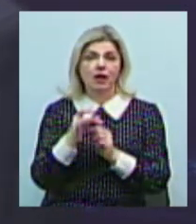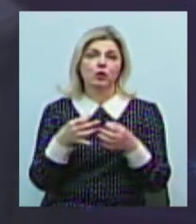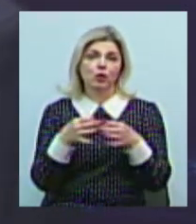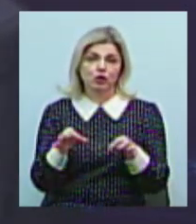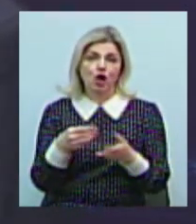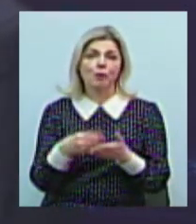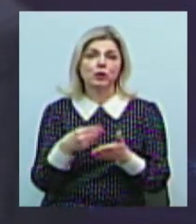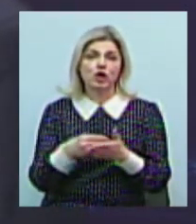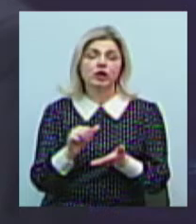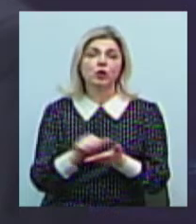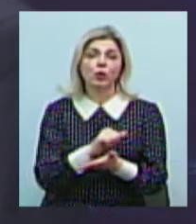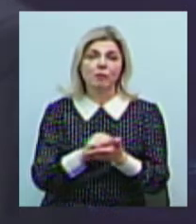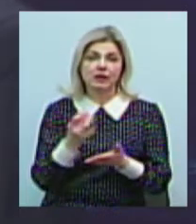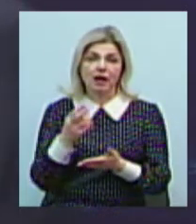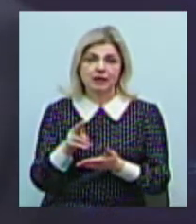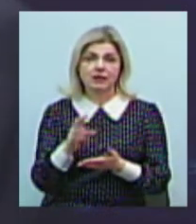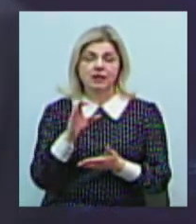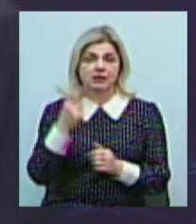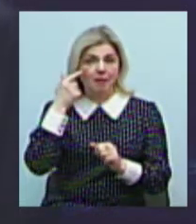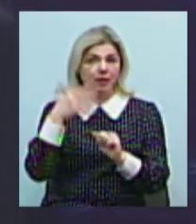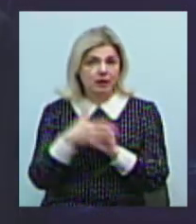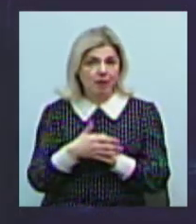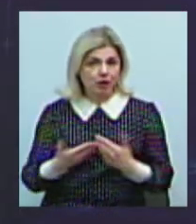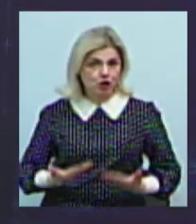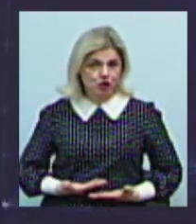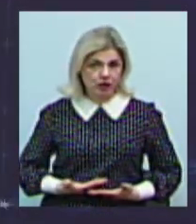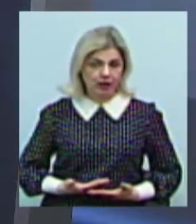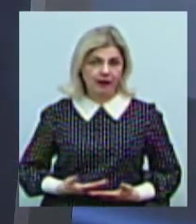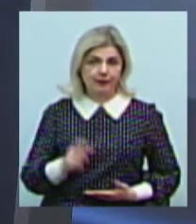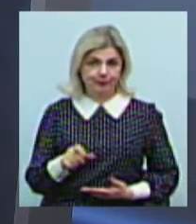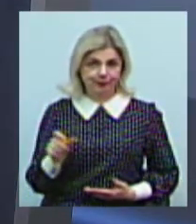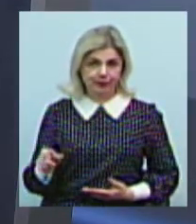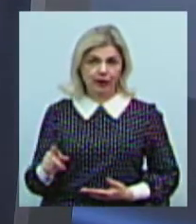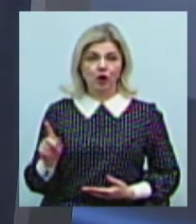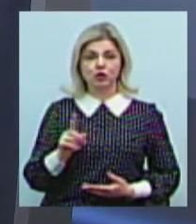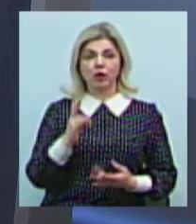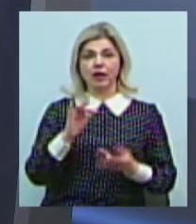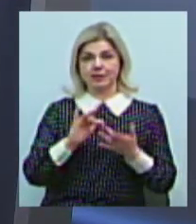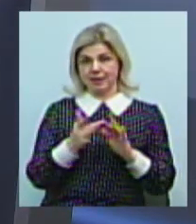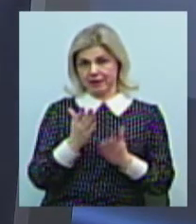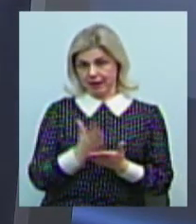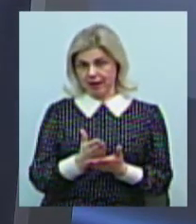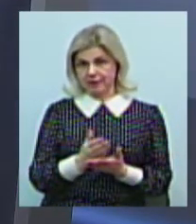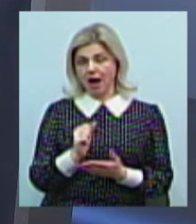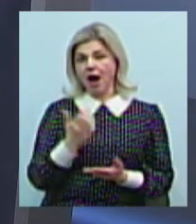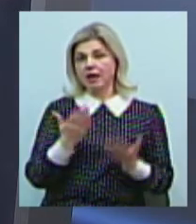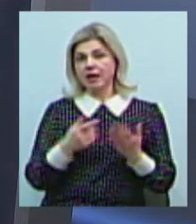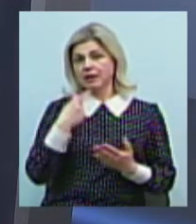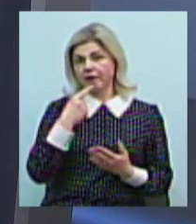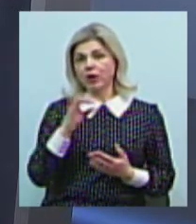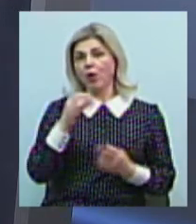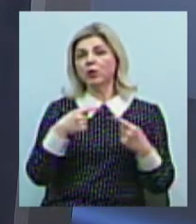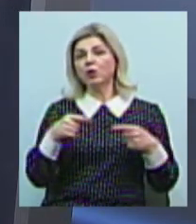бюджетная документация с точки зрения понимания жителей, то, что видим на сайте. Ну, а если смотреть на другие области,